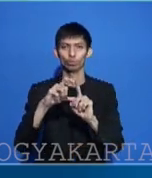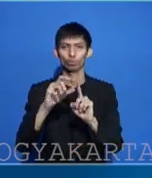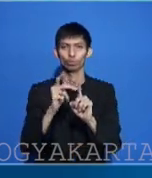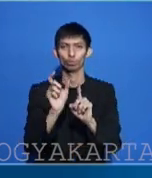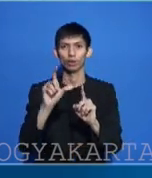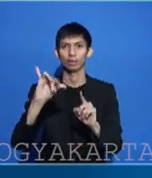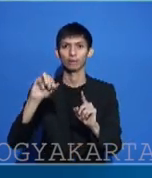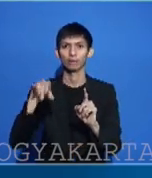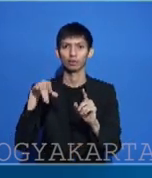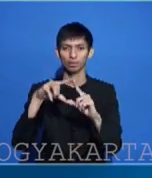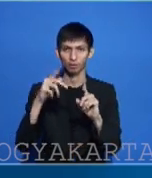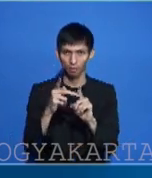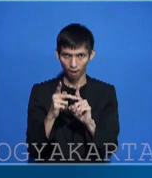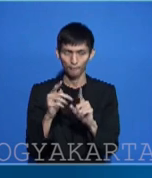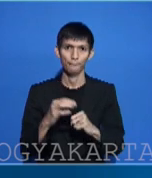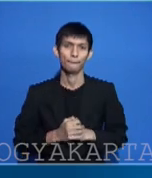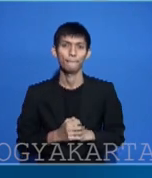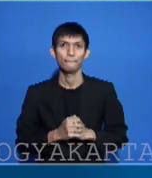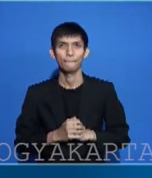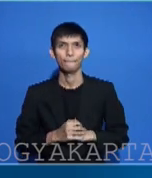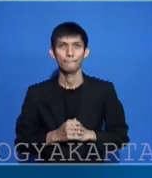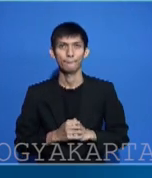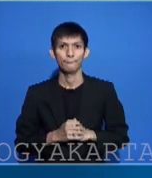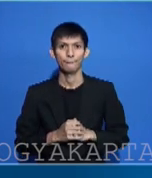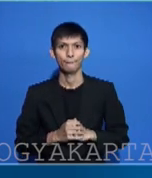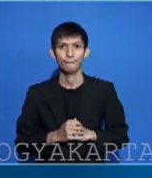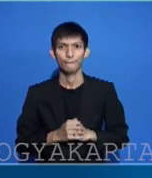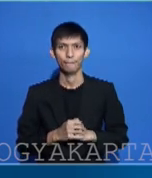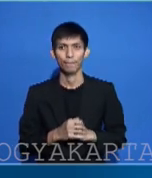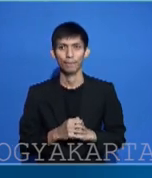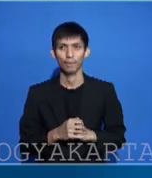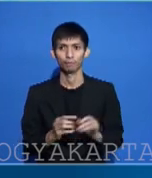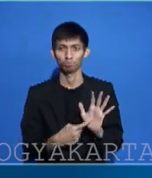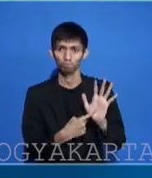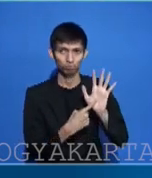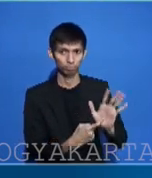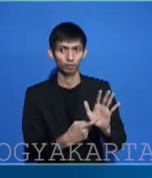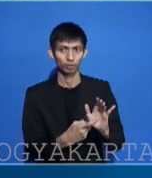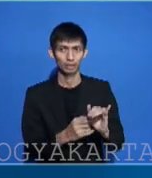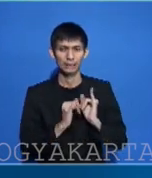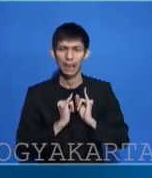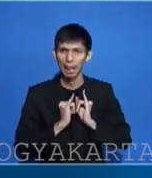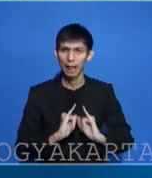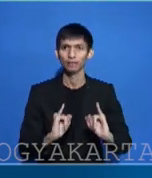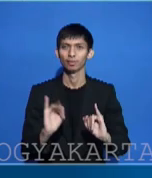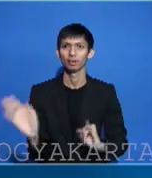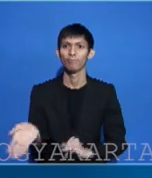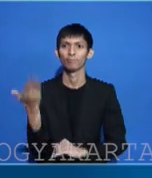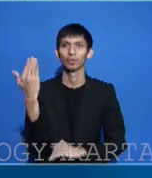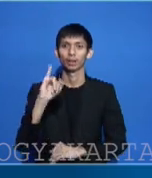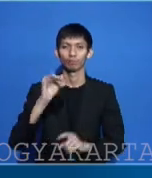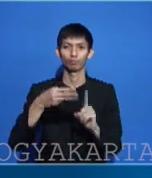sebuah peringatan mengenai kurban yang menggambarkan keikhlasan Nabi Ibrahim untuk mengorbankan putranya Ismail untuk Allah Subhanahu wa